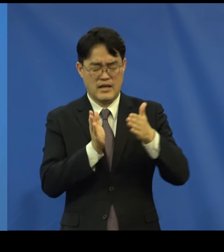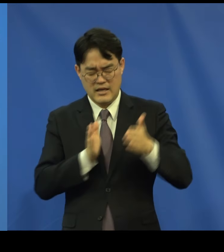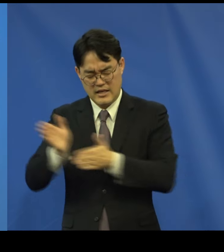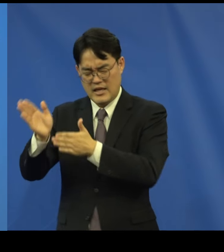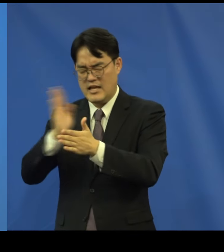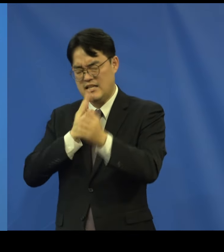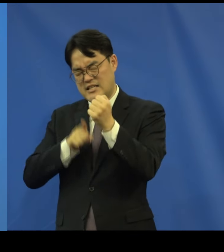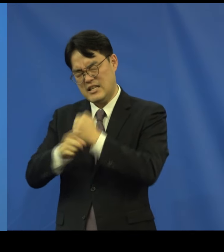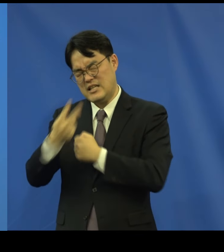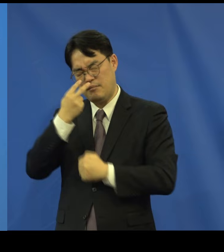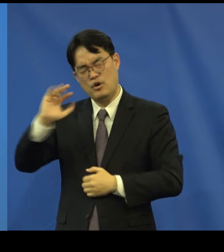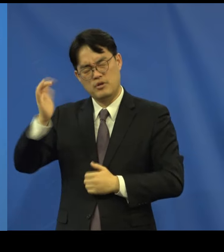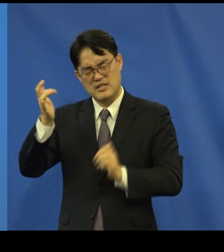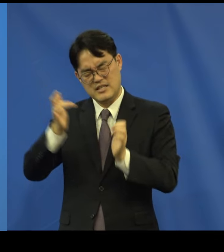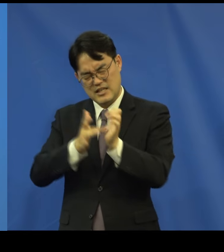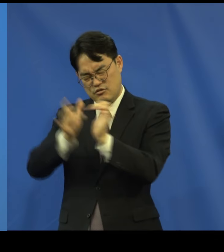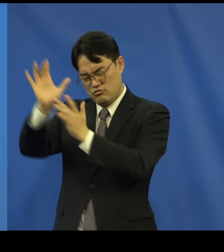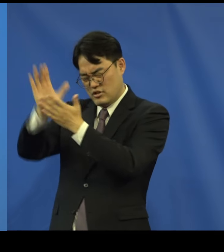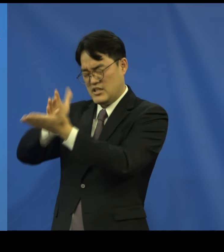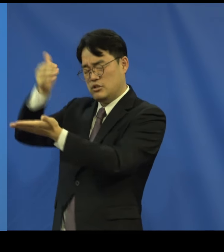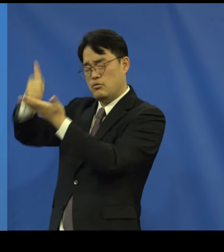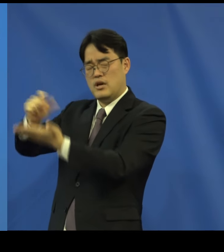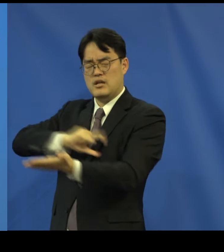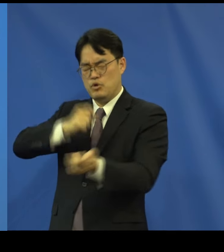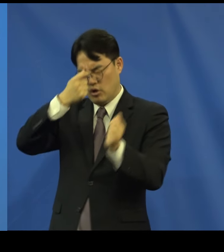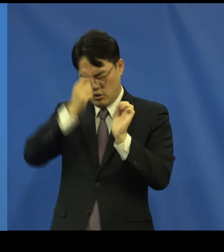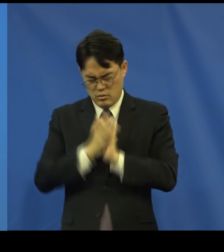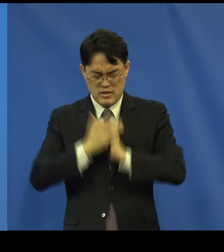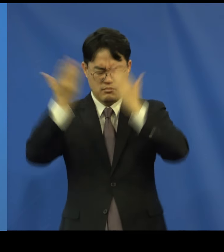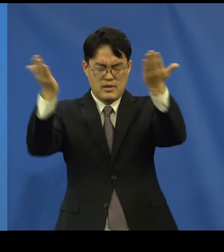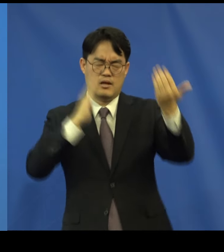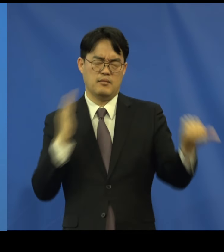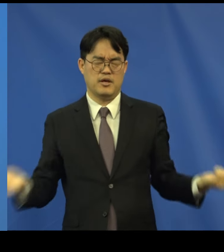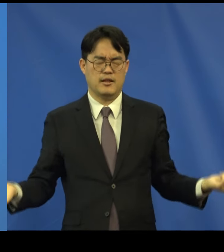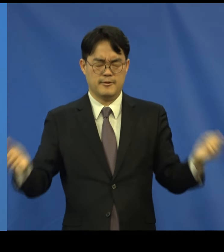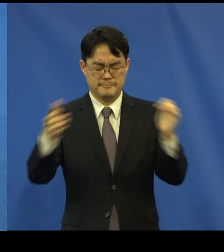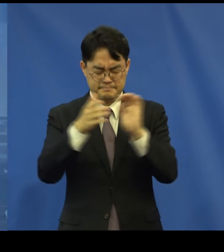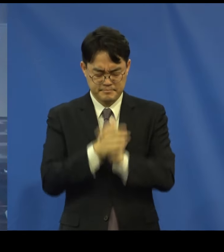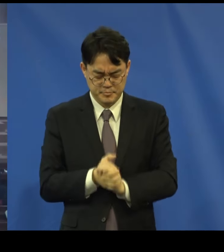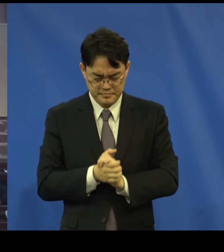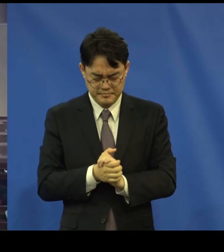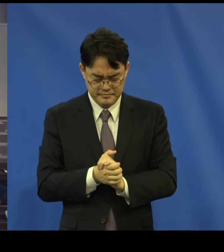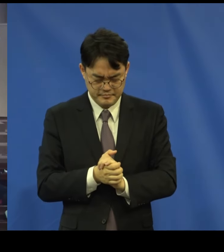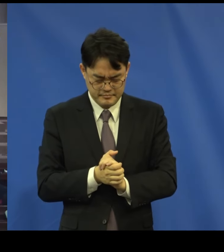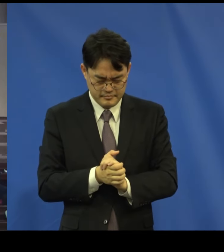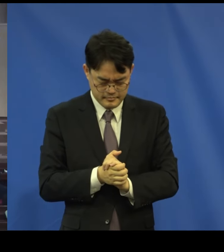진리요 생명이신 그리스도 예수의 이름으로 기도하옵나이다. 아멘.